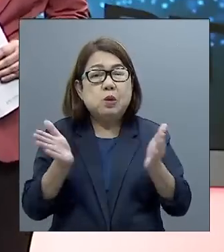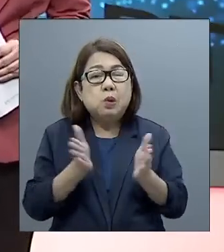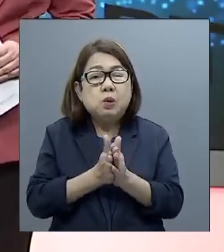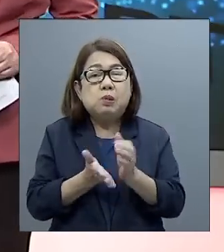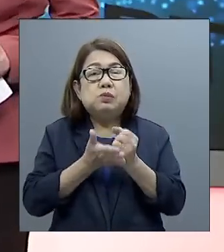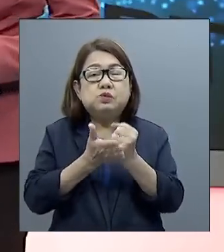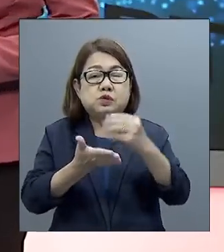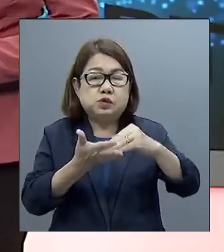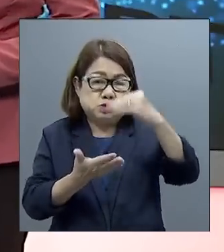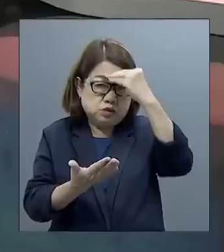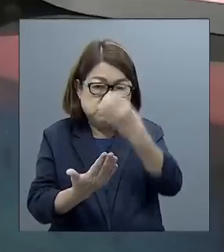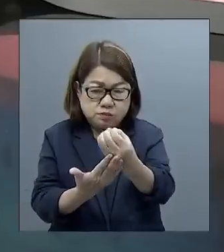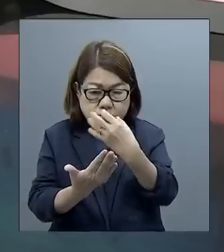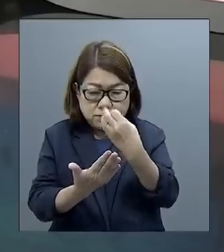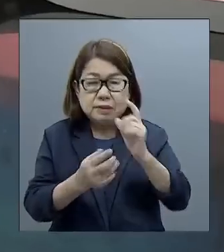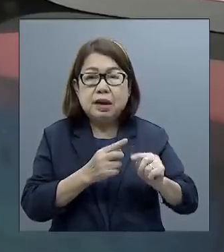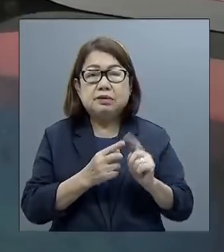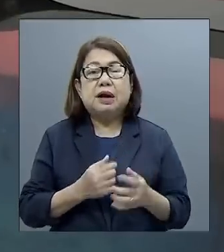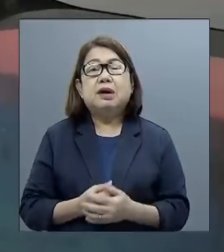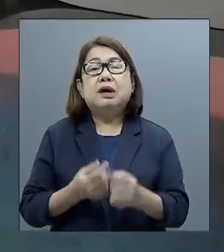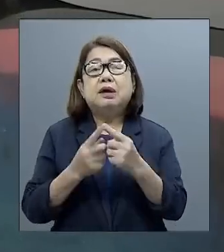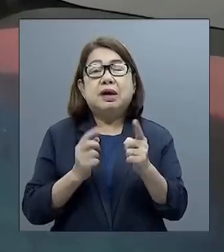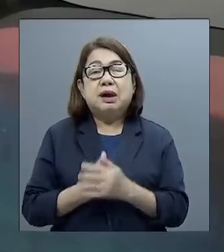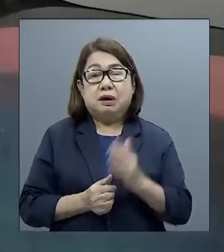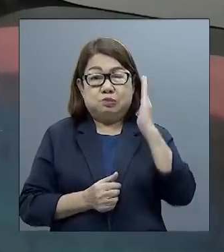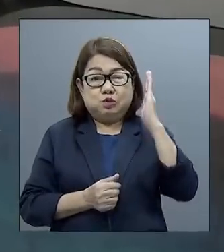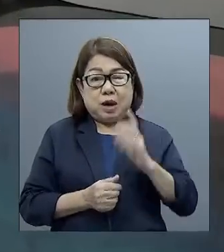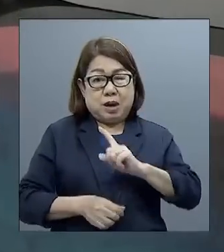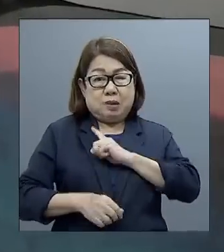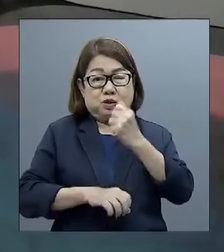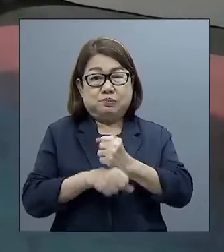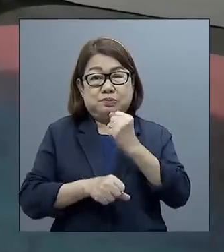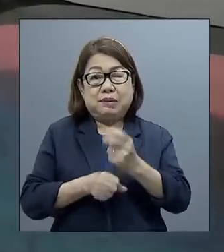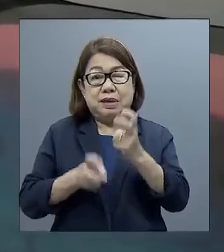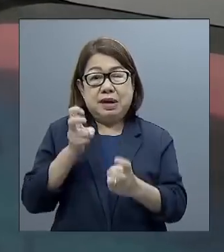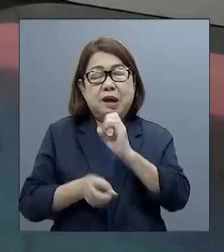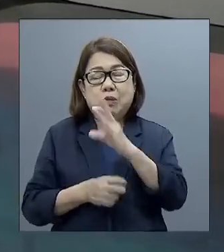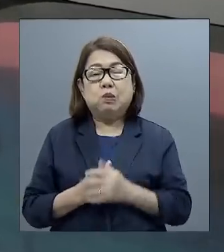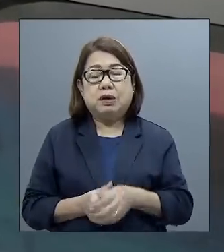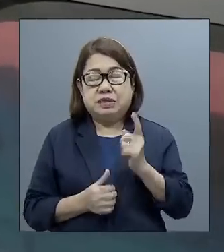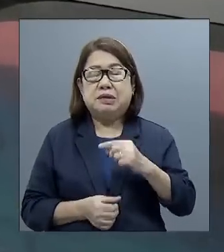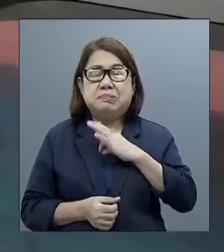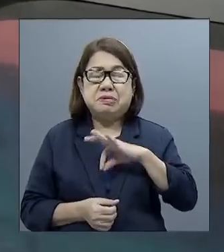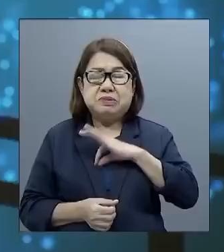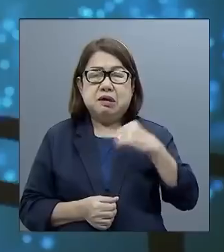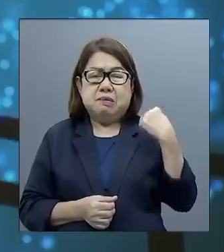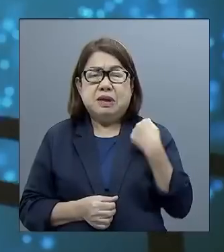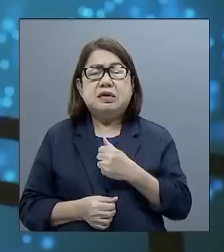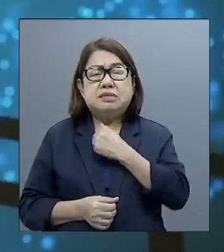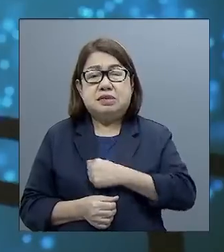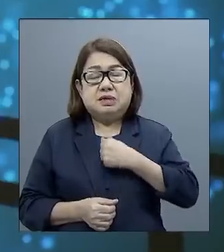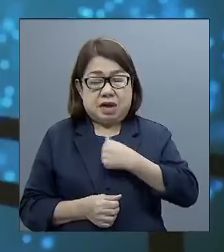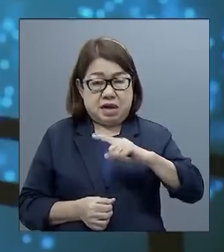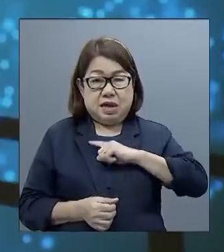พรมดีคุณจิรชาตาแต่คุณฮินสตันทิ้งท้ายนะว่าบางครั้งก็เสียใจเหมือนกันนะที่พัฒนาเทคโนโลยี AI ขึ้นม